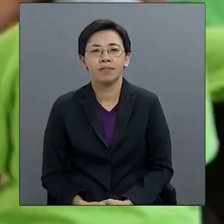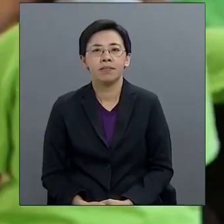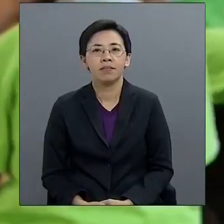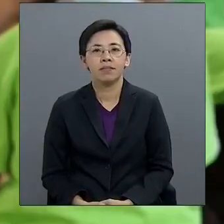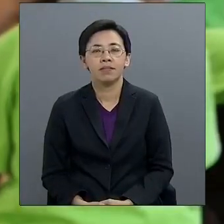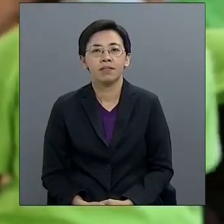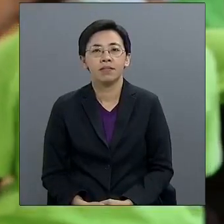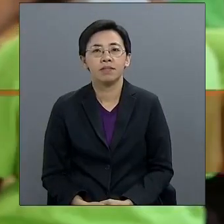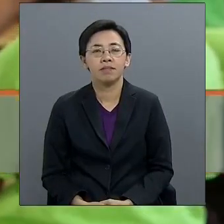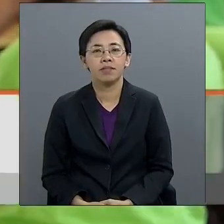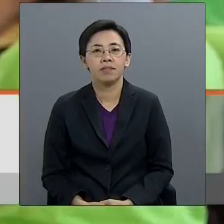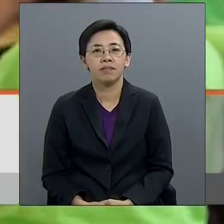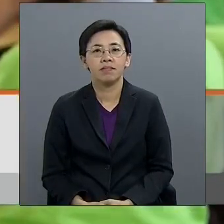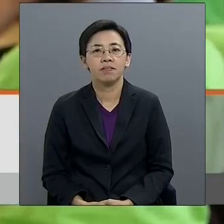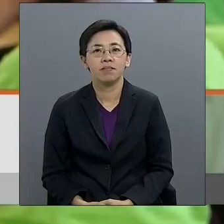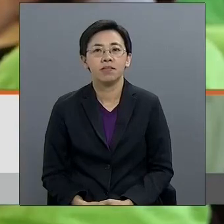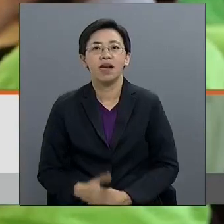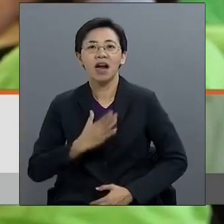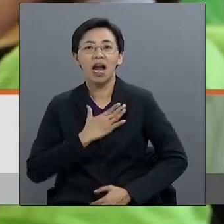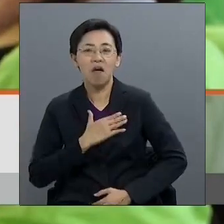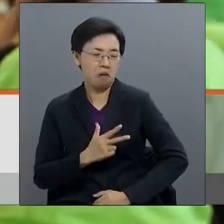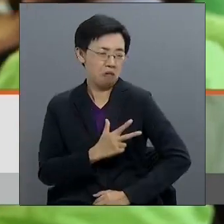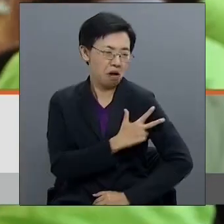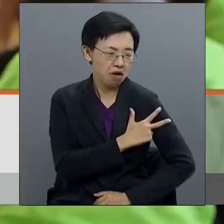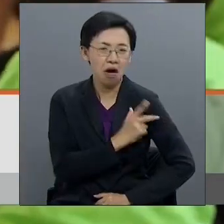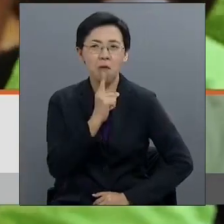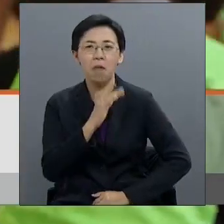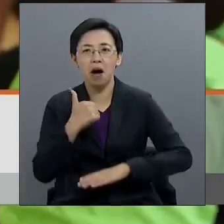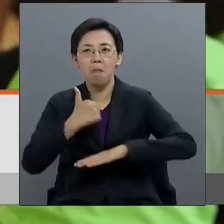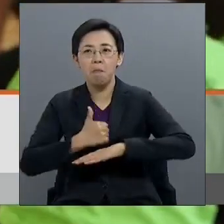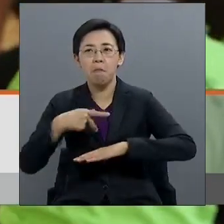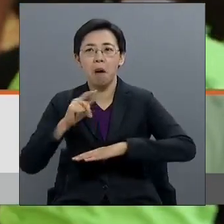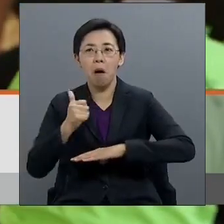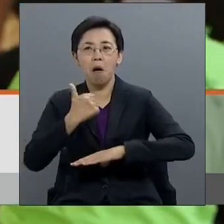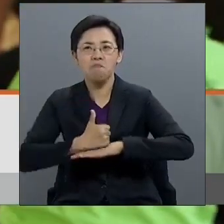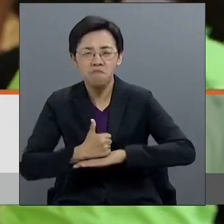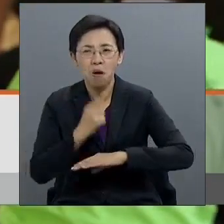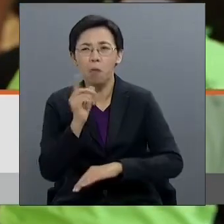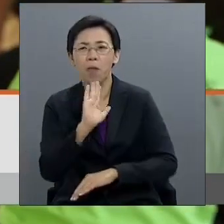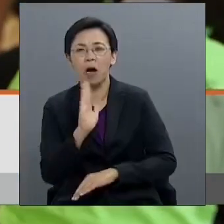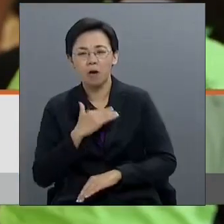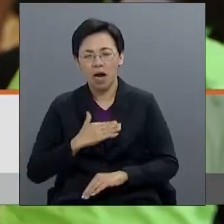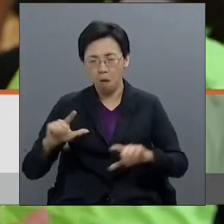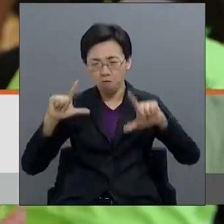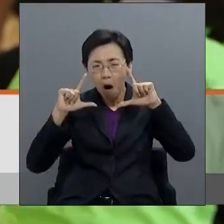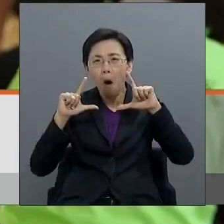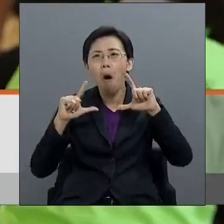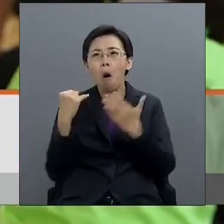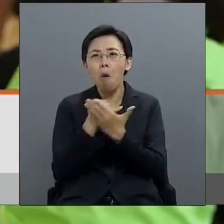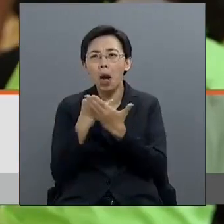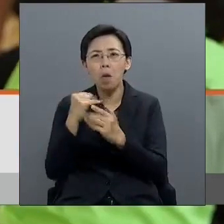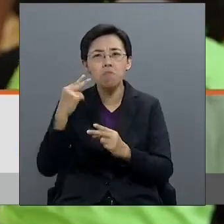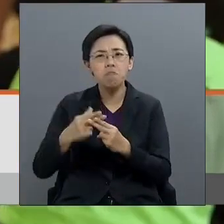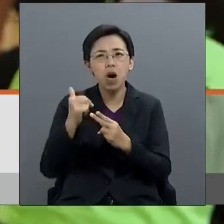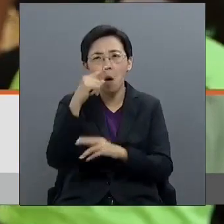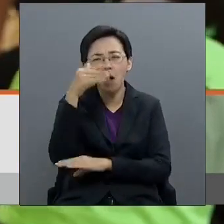เพราะเราก็ไม่ได้มาบอกว่าเราเป็นด็อกเตอร์เราไม่ได้บอกว่าเป็นผอ.เราไม่ได้บอกว่ามาเป็นศิลปินแห่งชาติเรามาเนี่ยเขาไม่รู้หรอกว่า